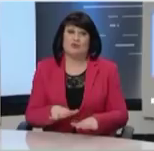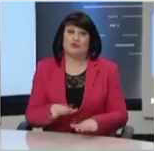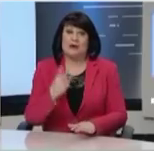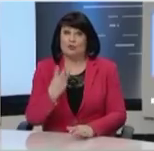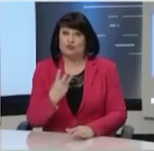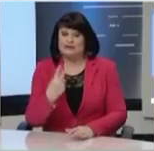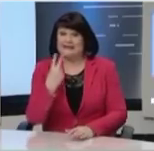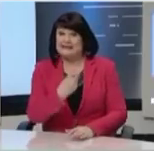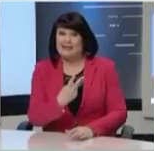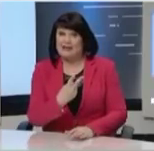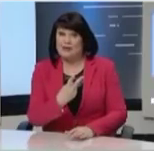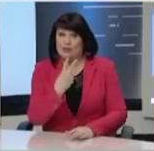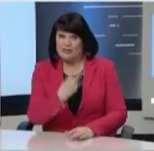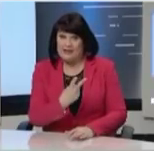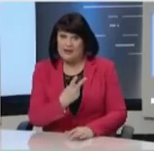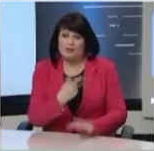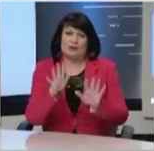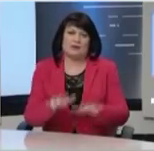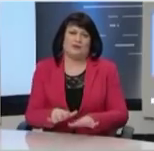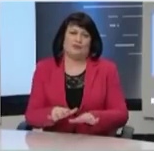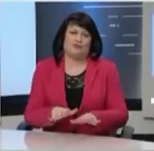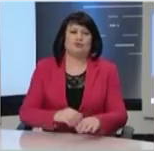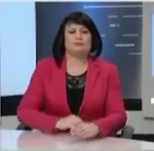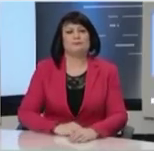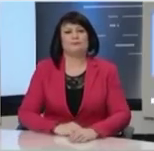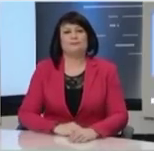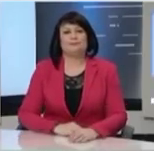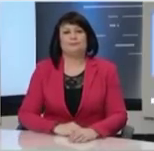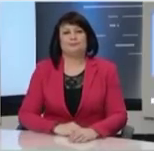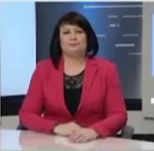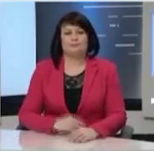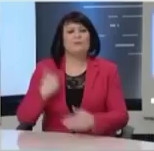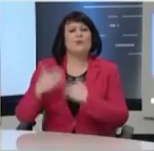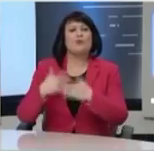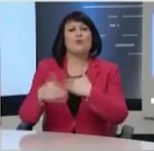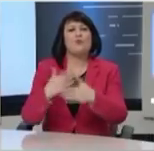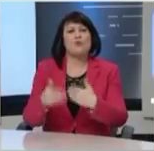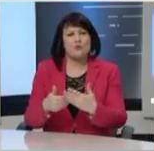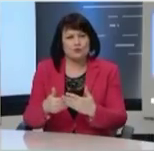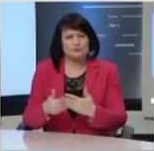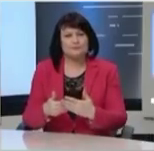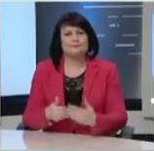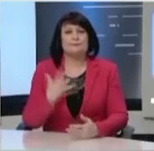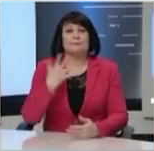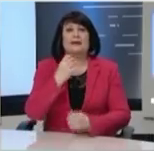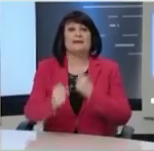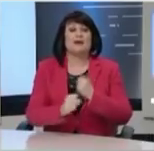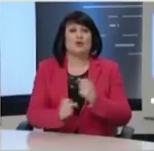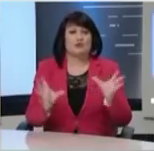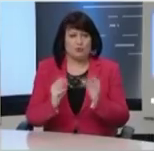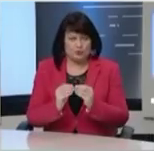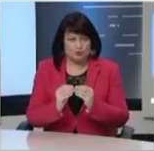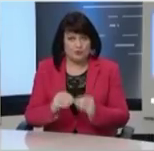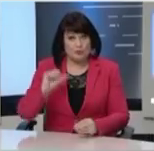τρεις νέους άνεργος. Μέσα στα χρόνια, τα 5 χρόνια των